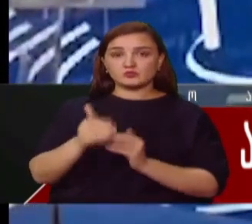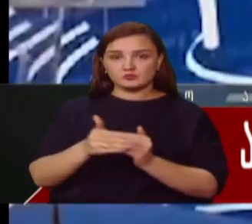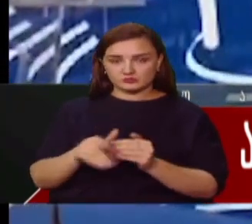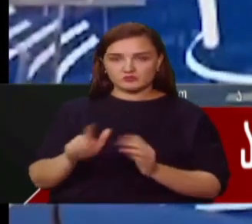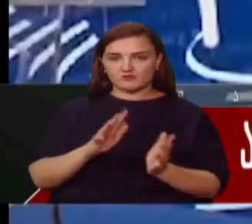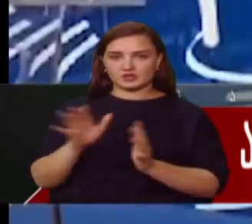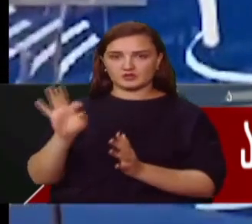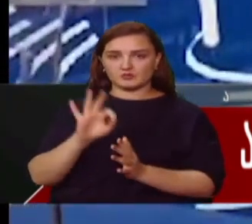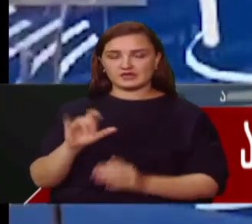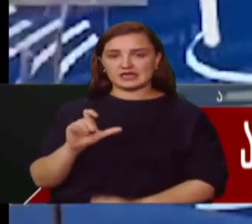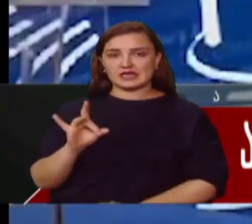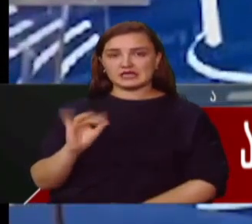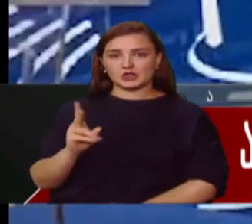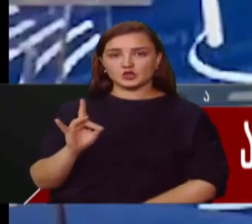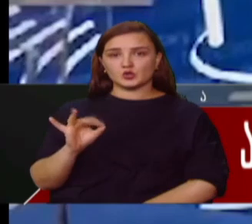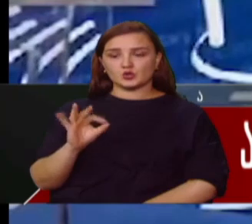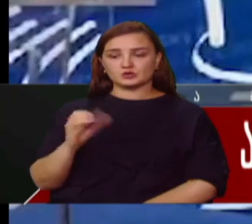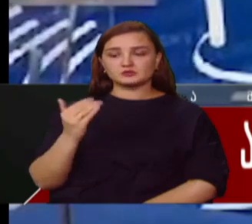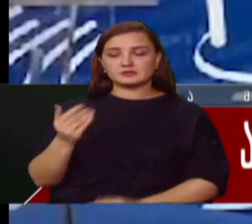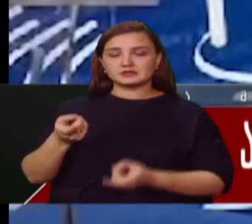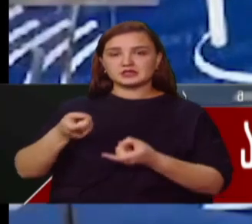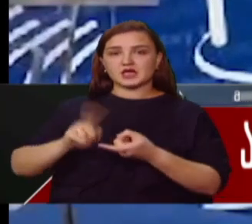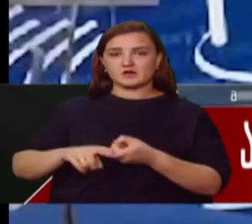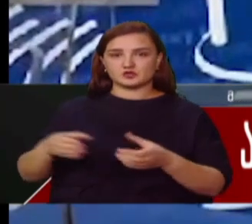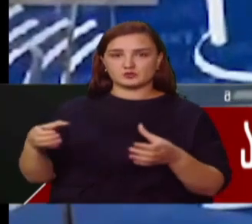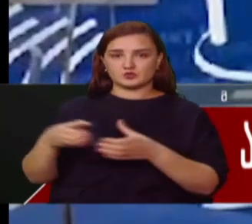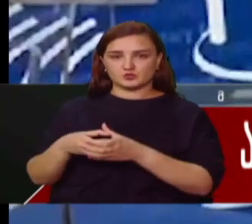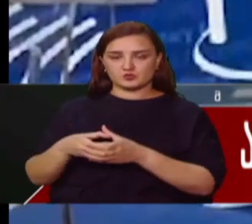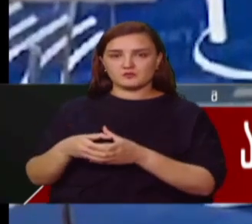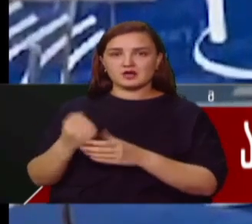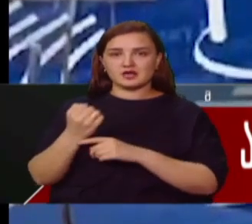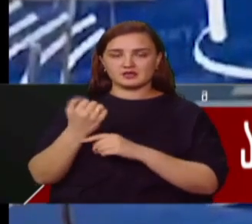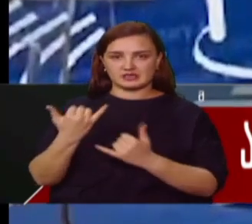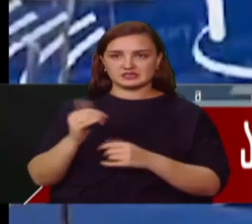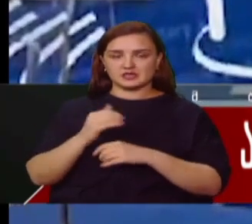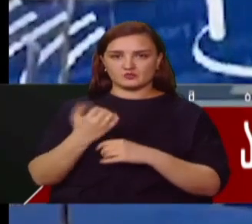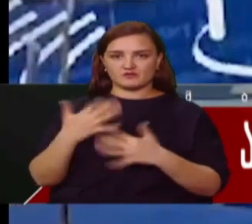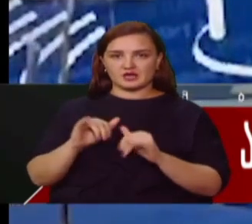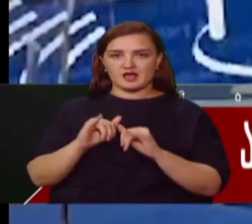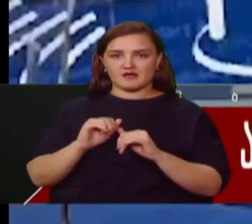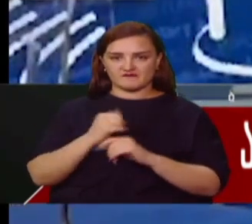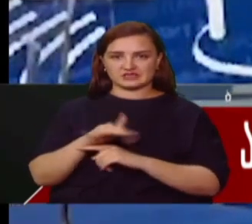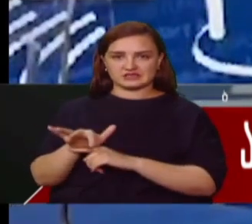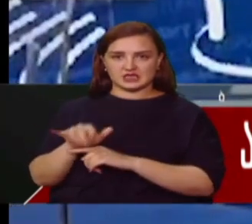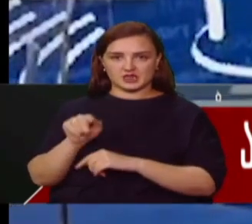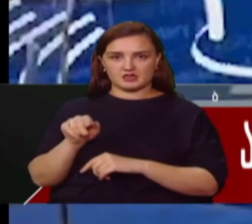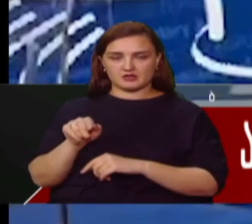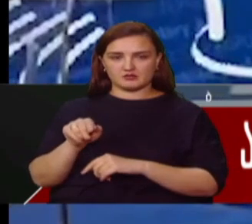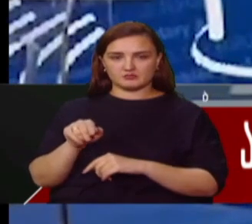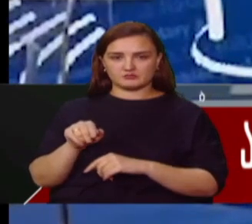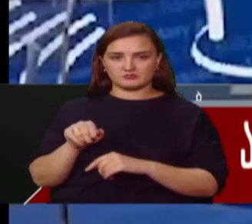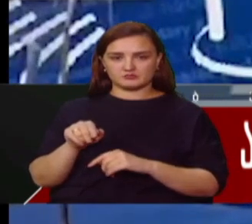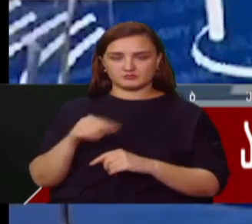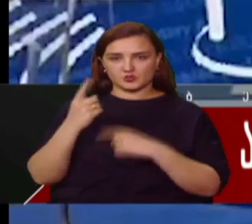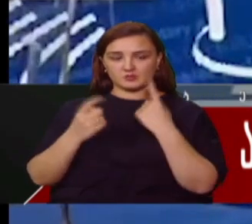იმისა, ერიკ კროსმა და მასთან ორგანიზებულმა ჯგუფმა გაავრცელა დღეს განცხადება, რომელიც არასახავს ქვეყანაში მიმდინარე რეალურ